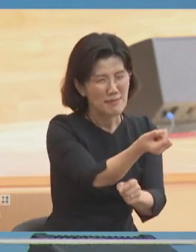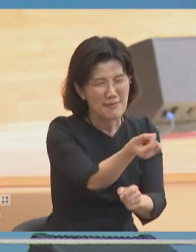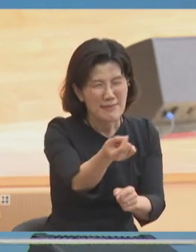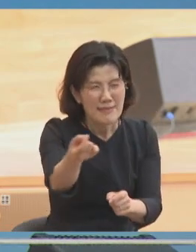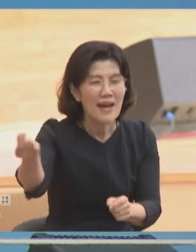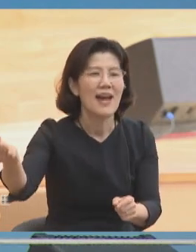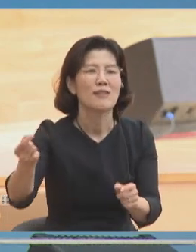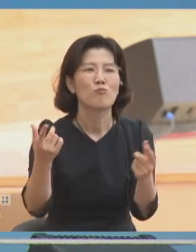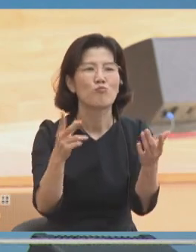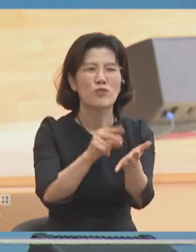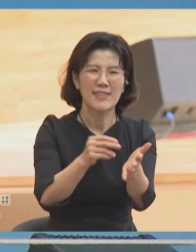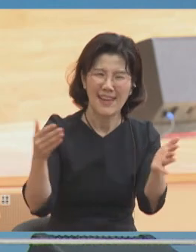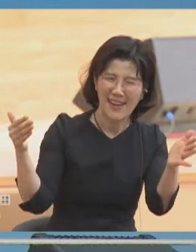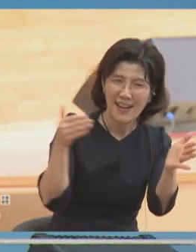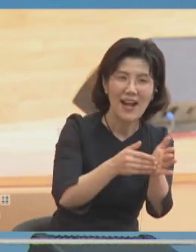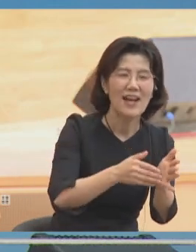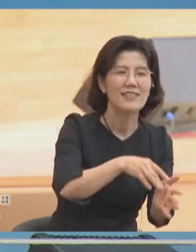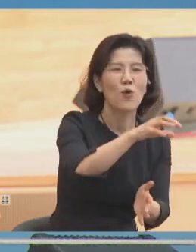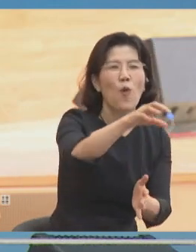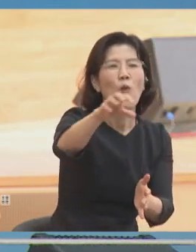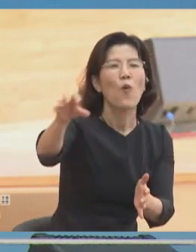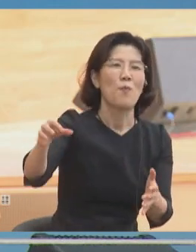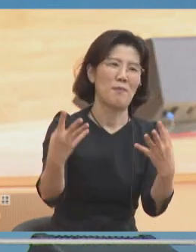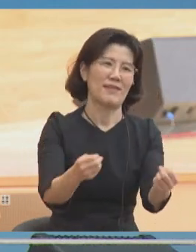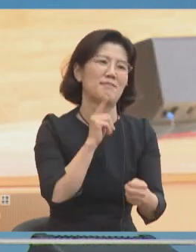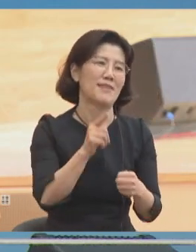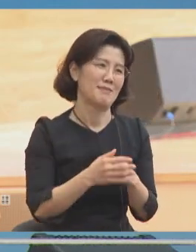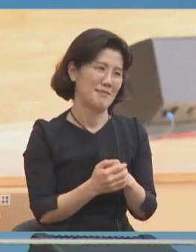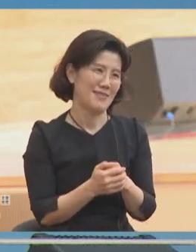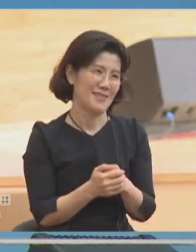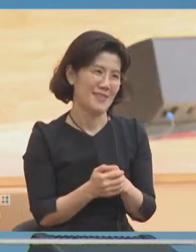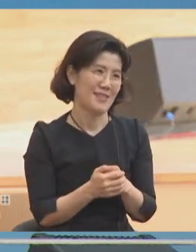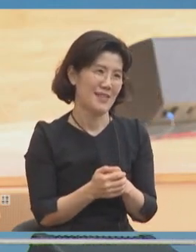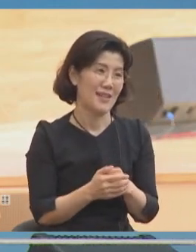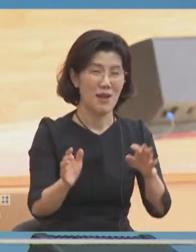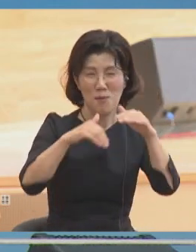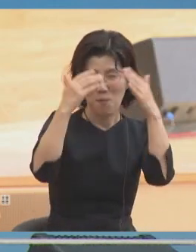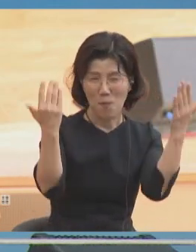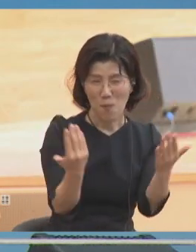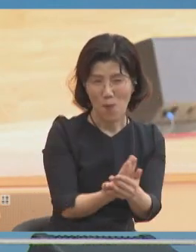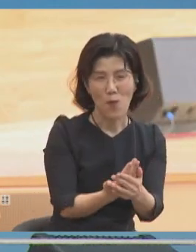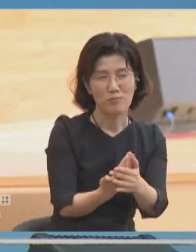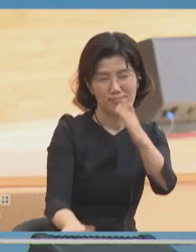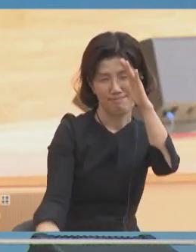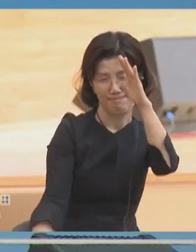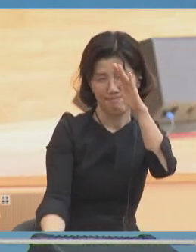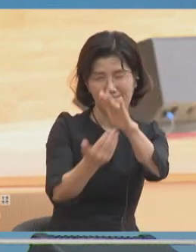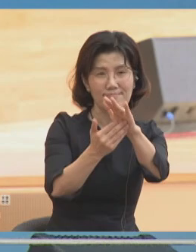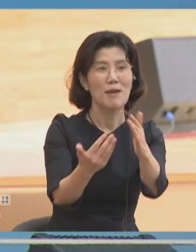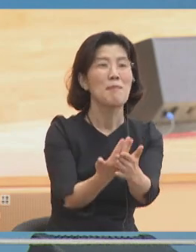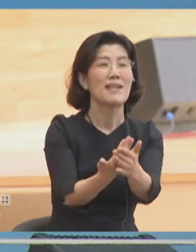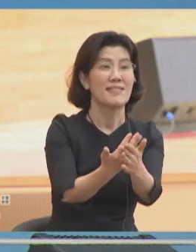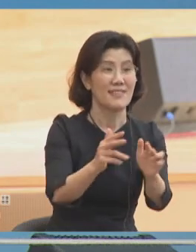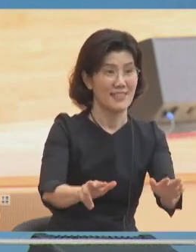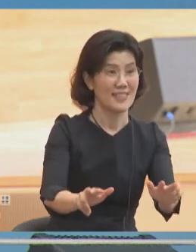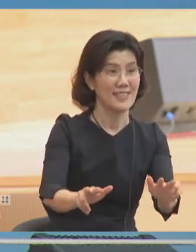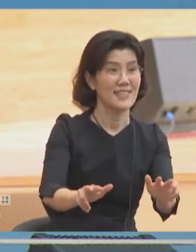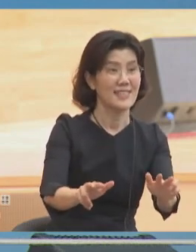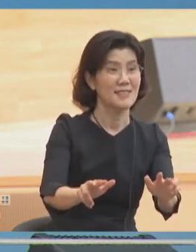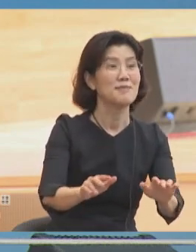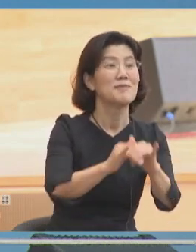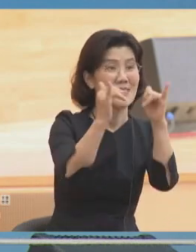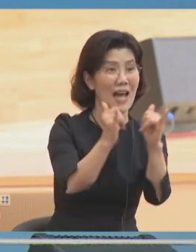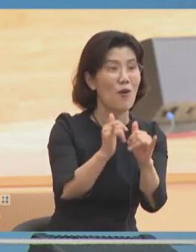부분에 이르기까지 곳곳에서 일어납니다 여러분 모든 것이 고도로 발달되는 우리는 이런 현대 사회를